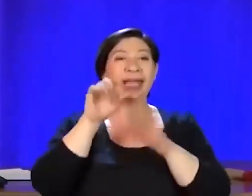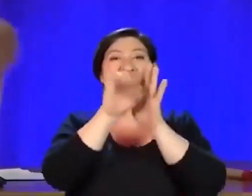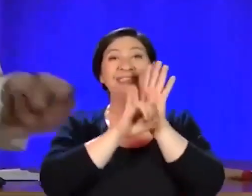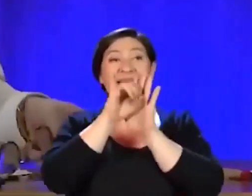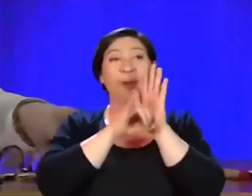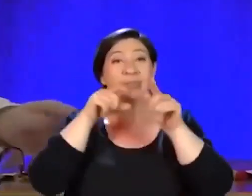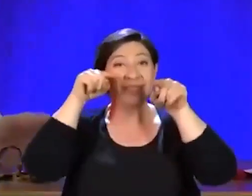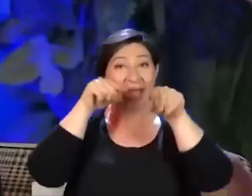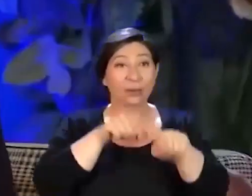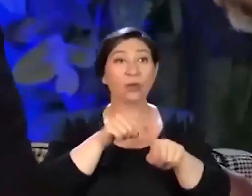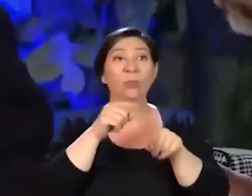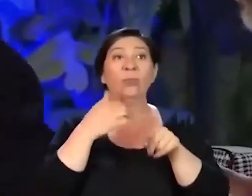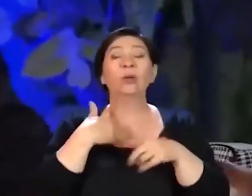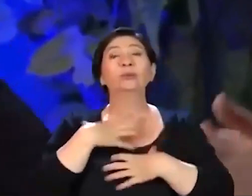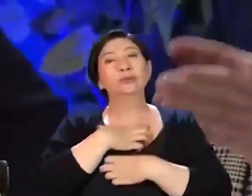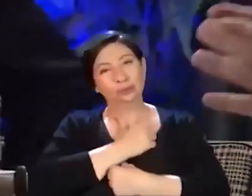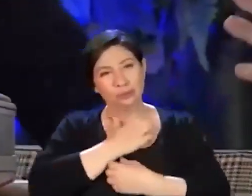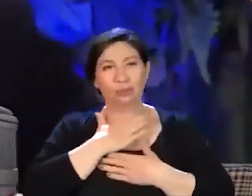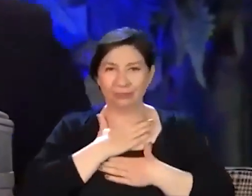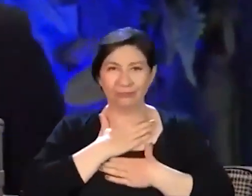Instagram'da takip ediyorum, mağdurum.